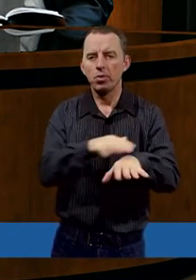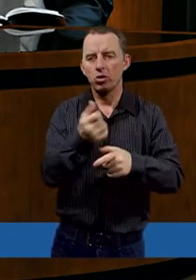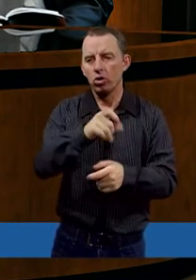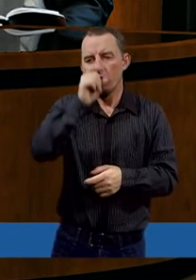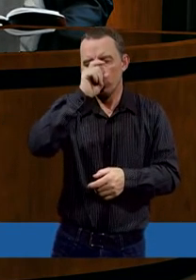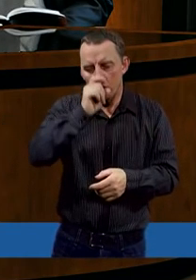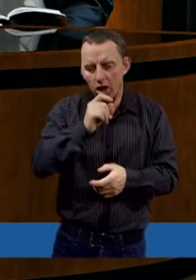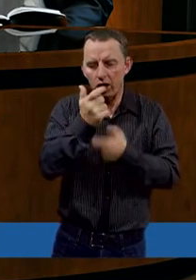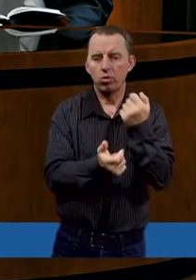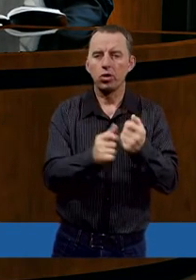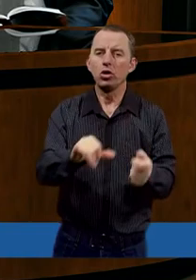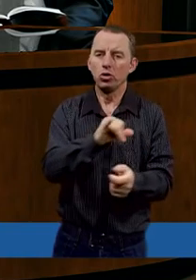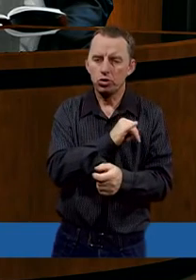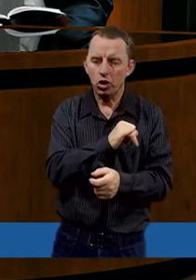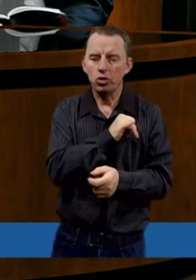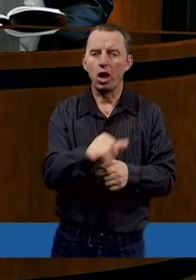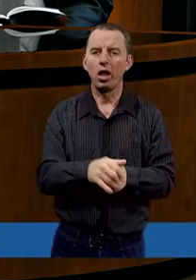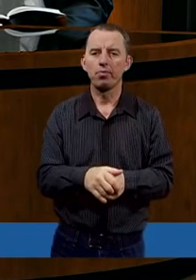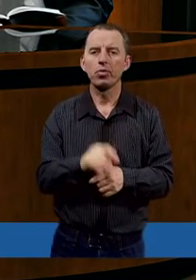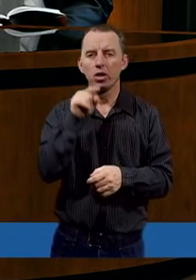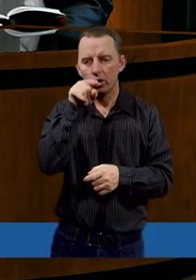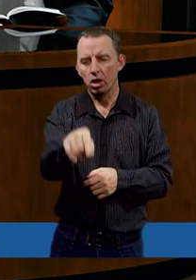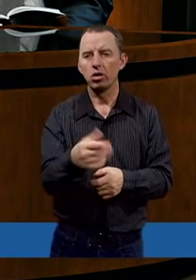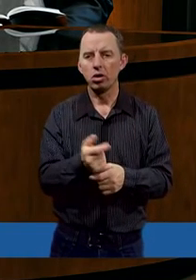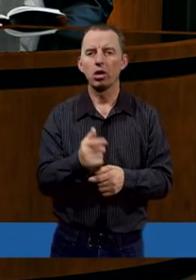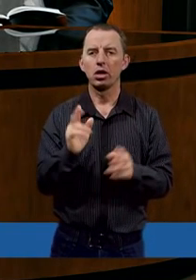zrobili, zgrzeszyli, Bóg nas wygnał.